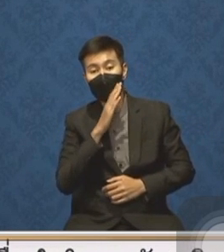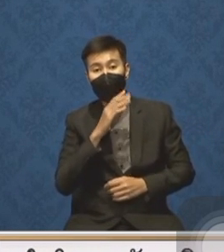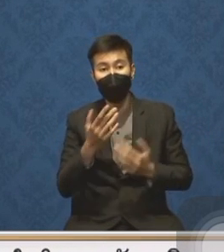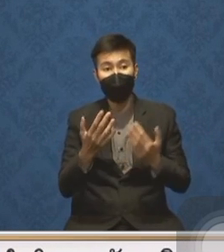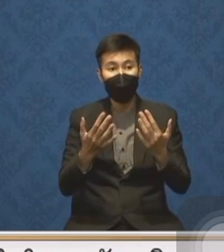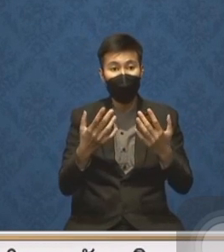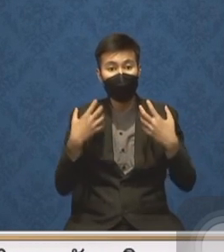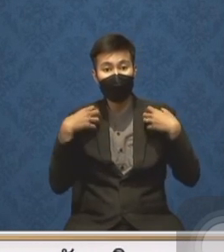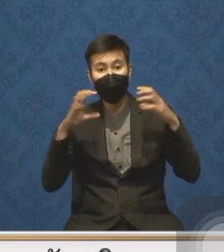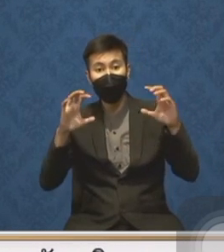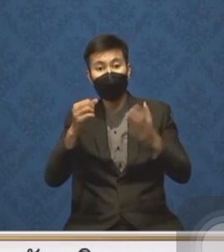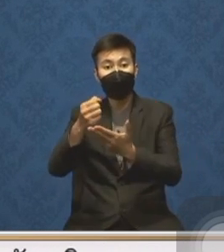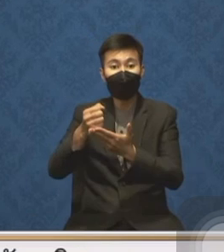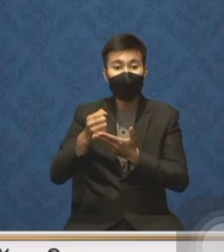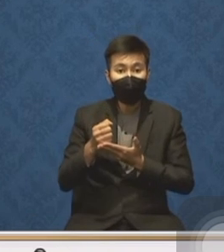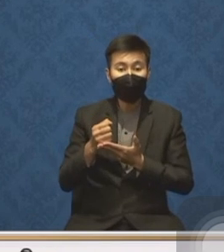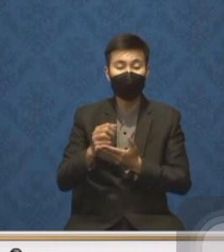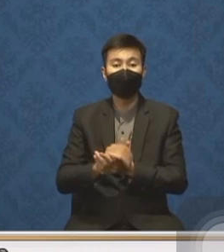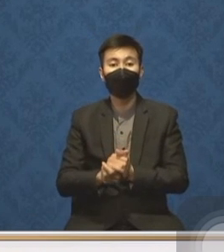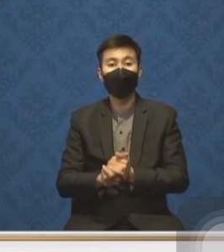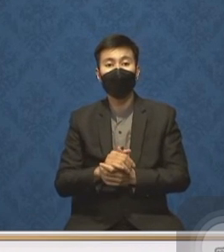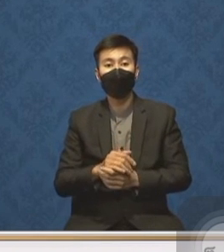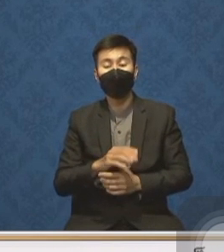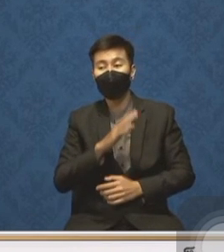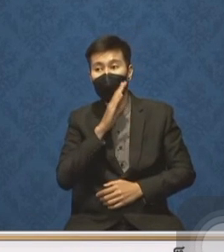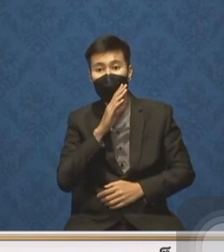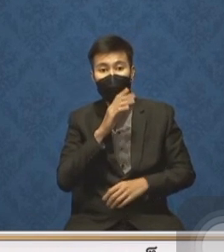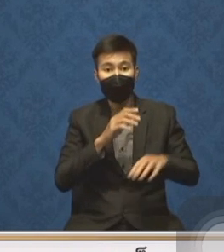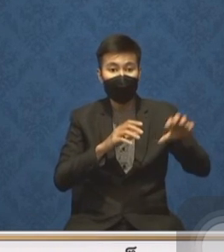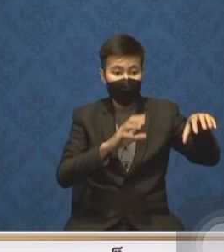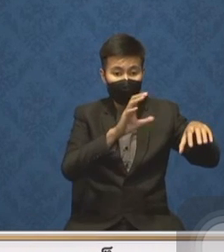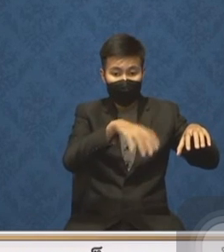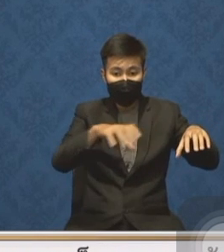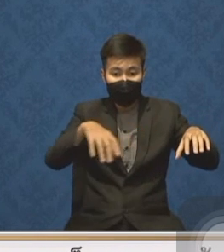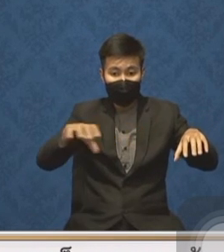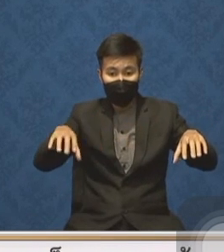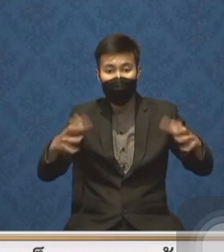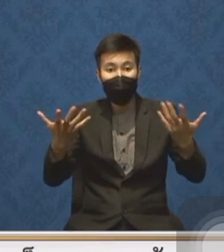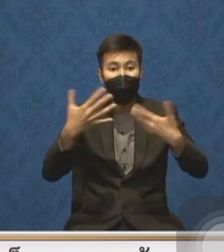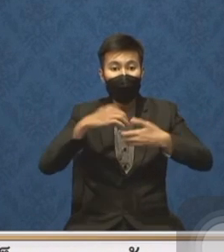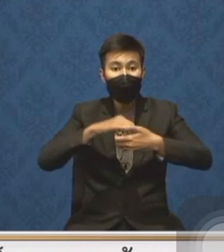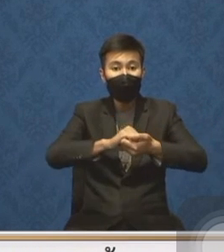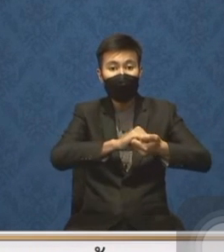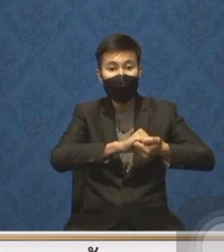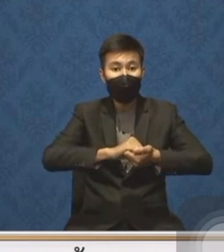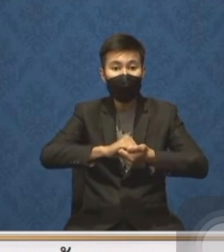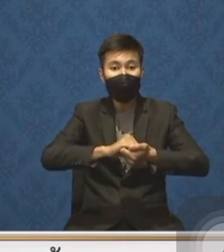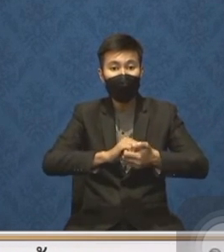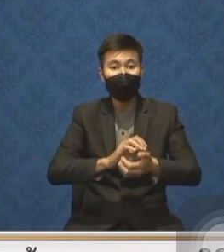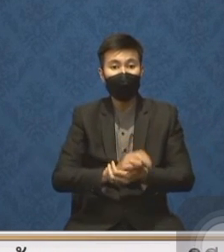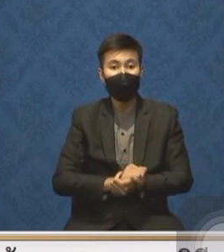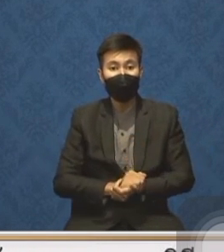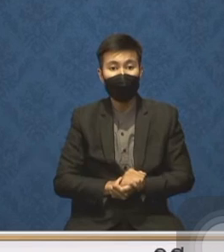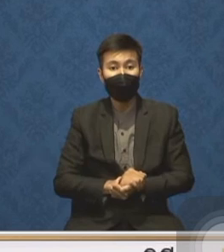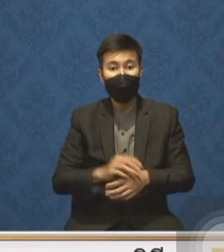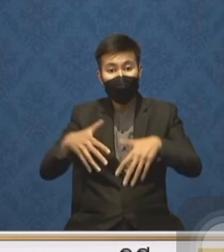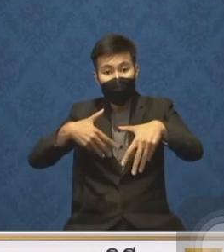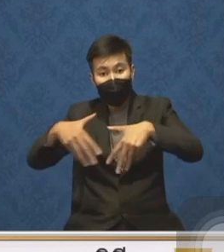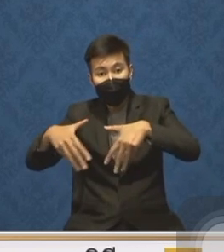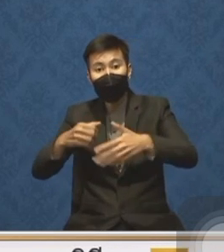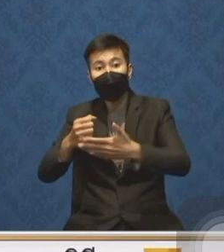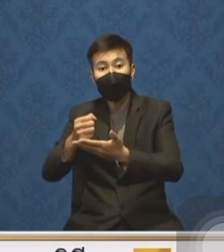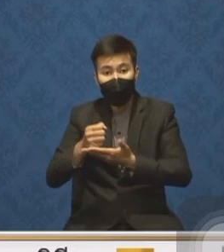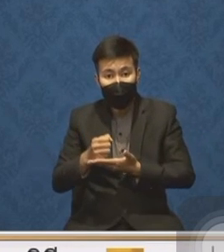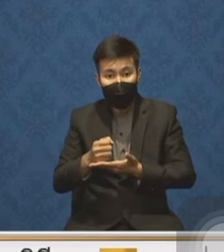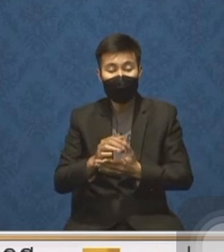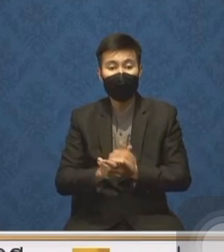ถ้าไม่ได้ความร่วมมือจากทุกภาคส่วนจากและโดยอย่างยิ่งที่ประชาชนช่วยกันเองครับประเทศนี้เข้